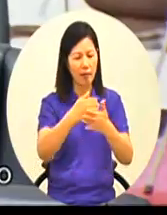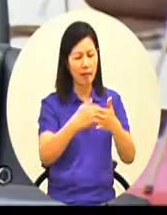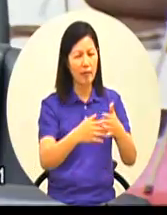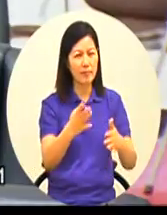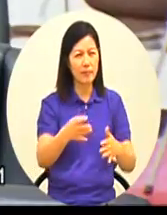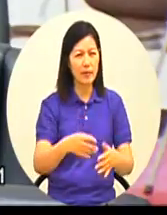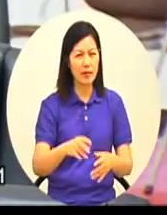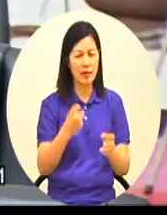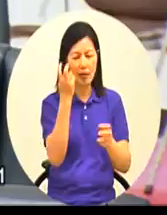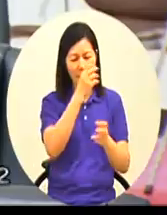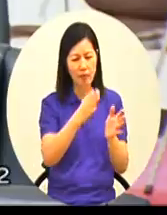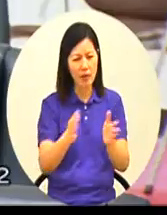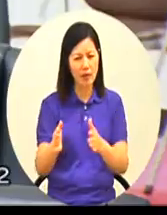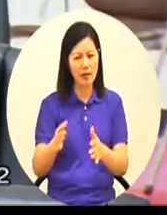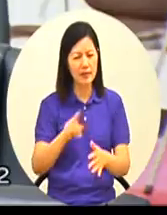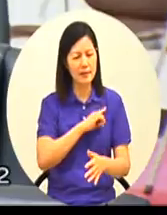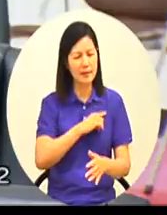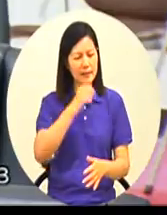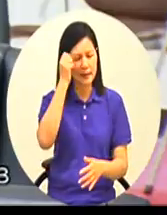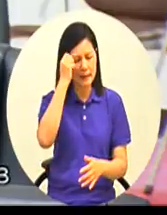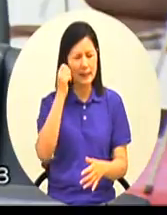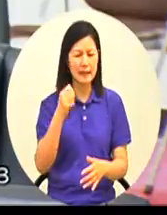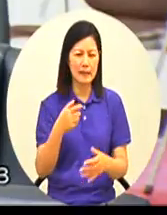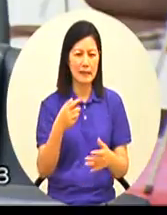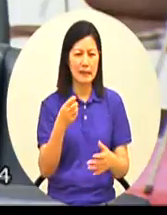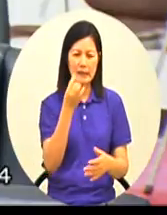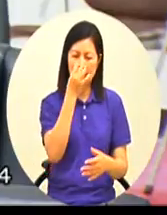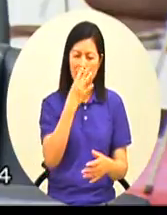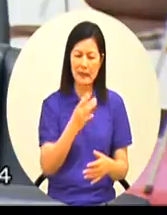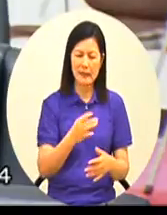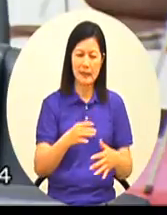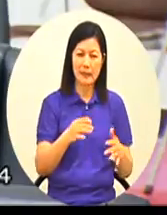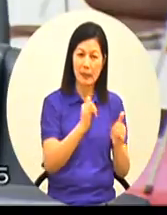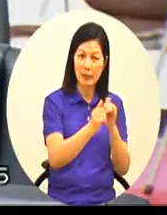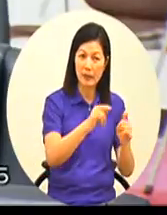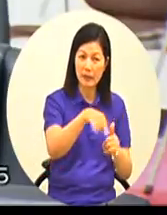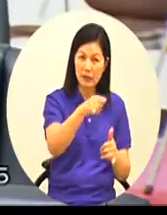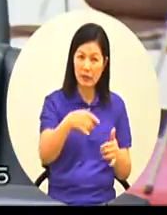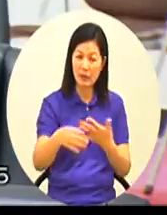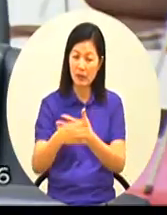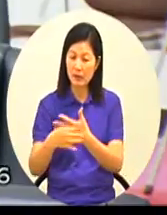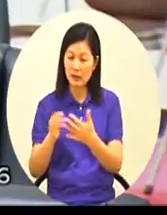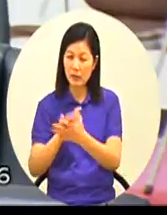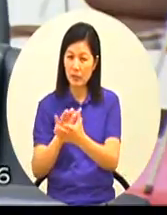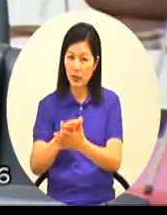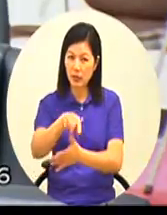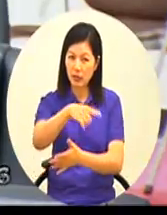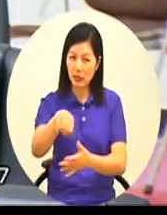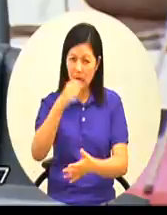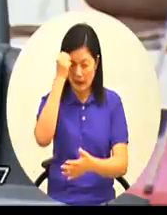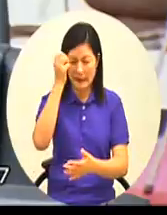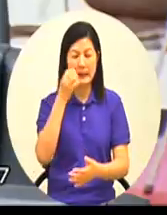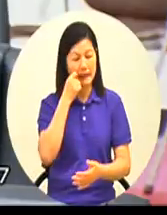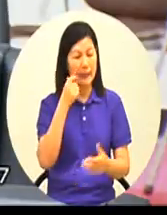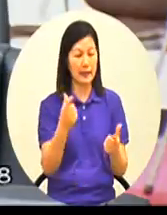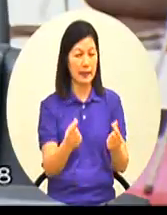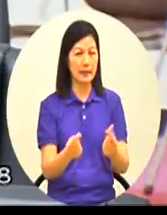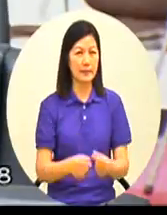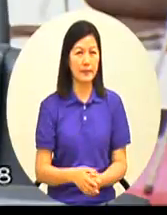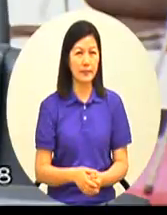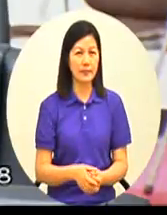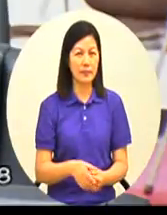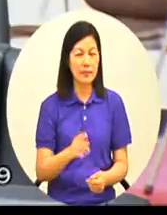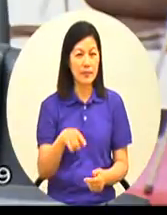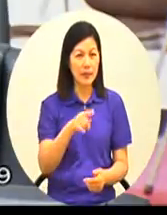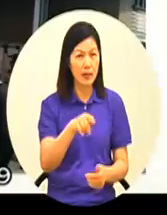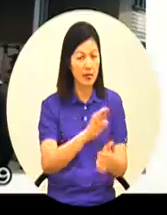办法记这些名称，何况是民众或者是他的亲戚朋友，所以我们应该要作为更贴心的一个做法哈。那在这